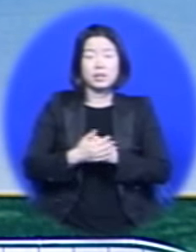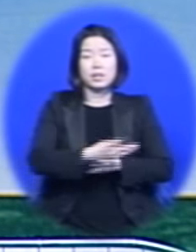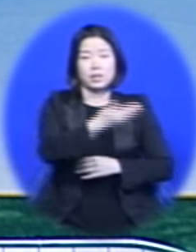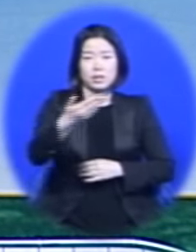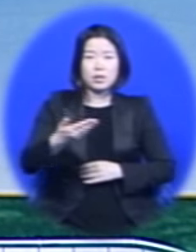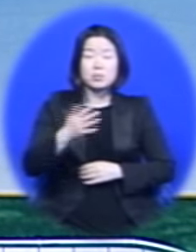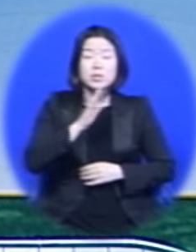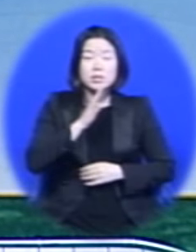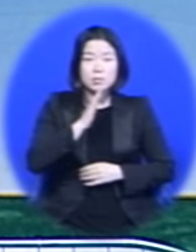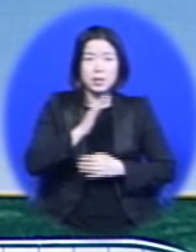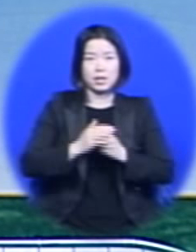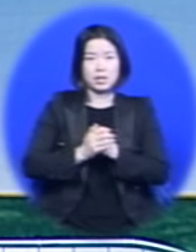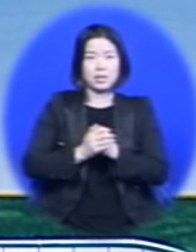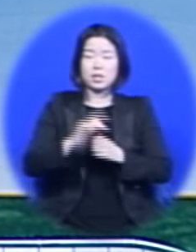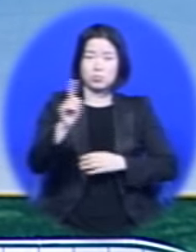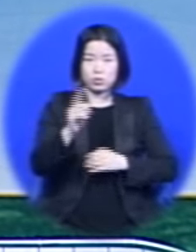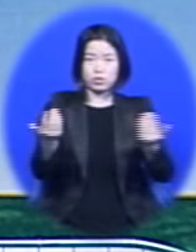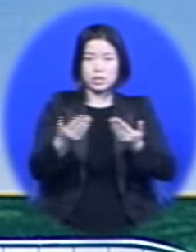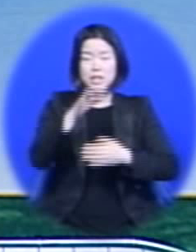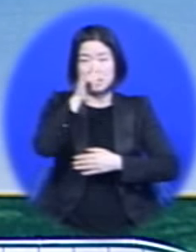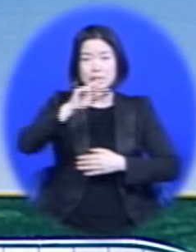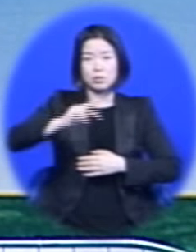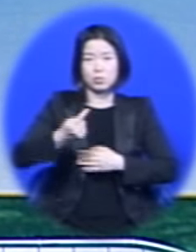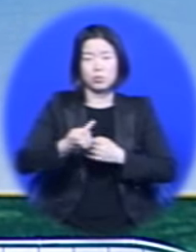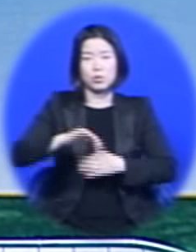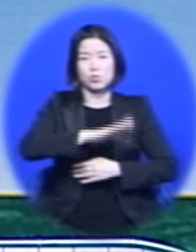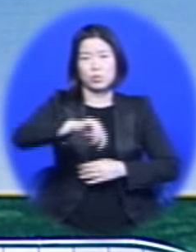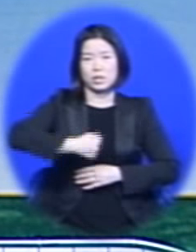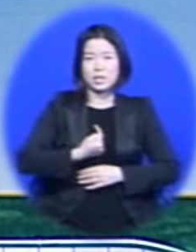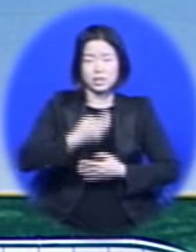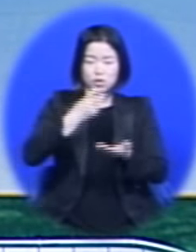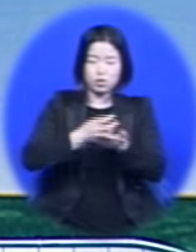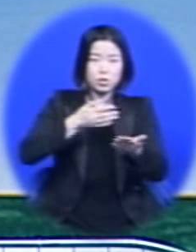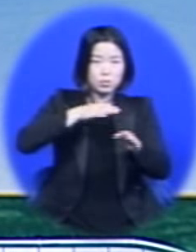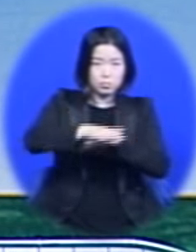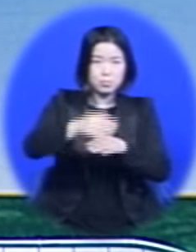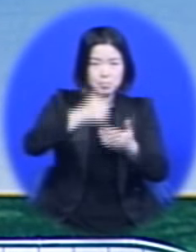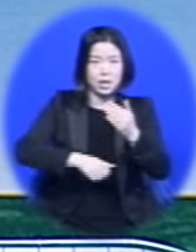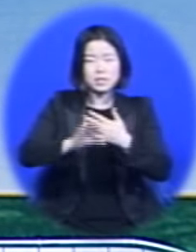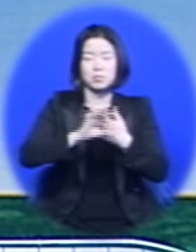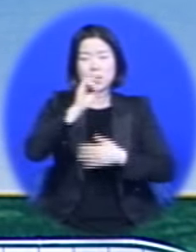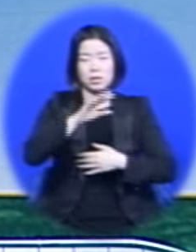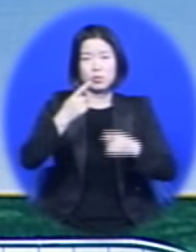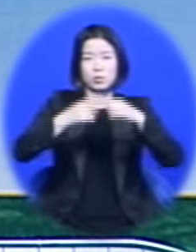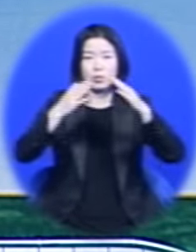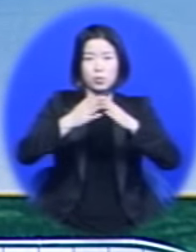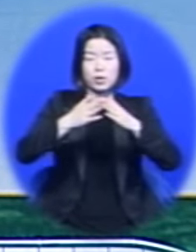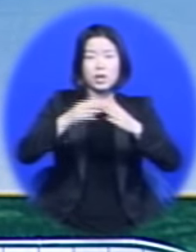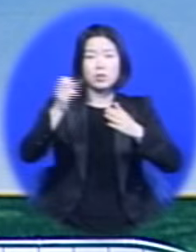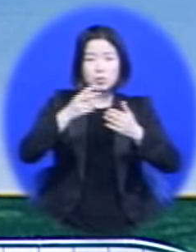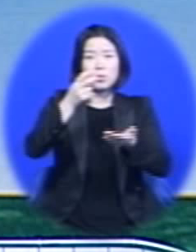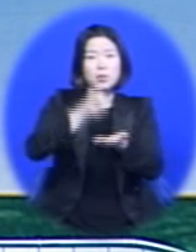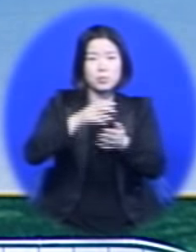여러분, 정말 무슨 일이 있어도 우리 자신이 율법주의에 빠지면 안 되고 교회가 율법주의에 빠지지 않도록